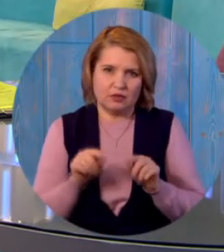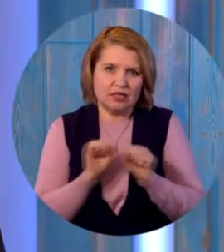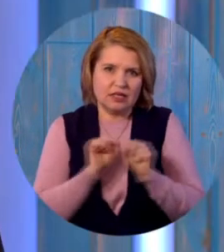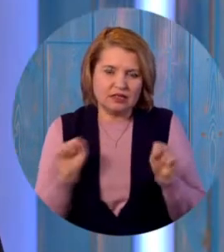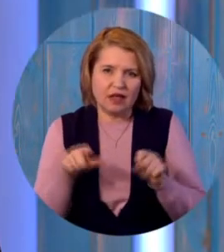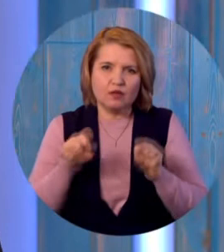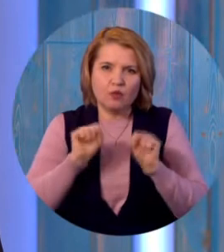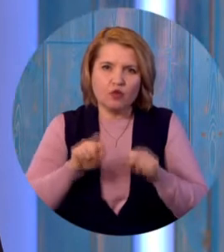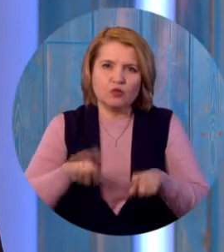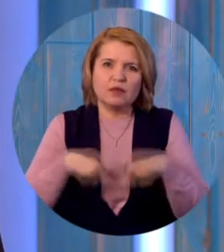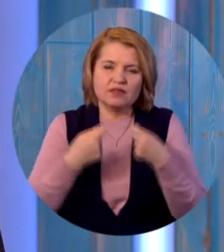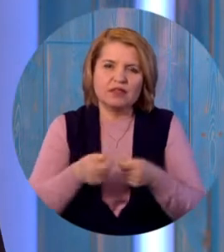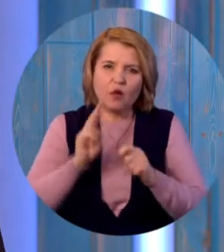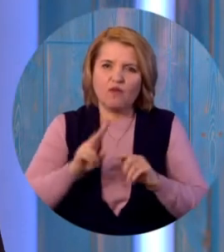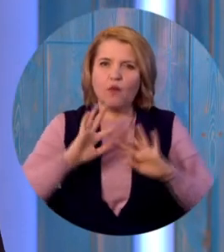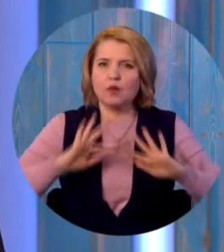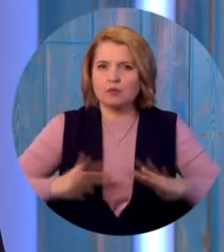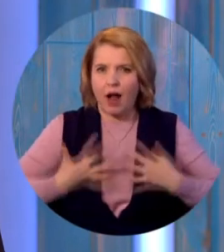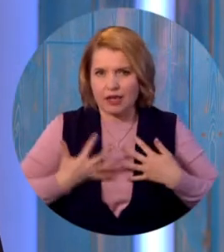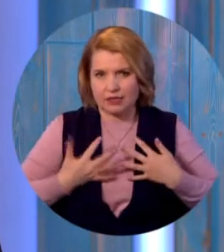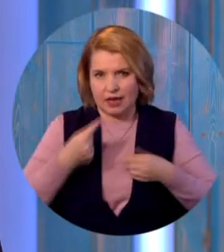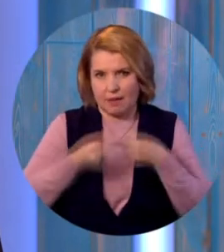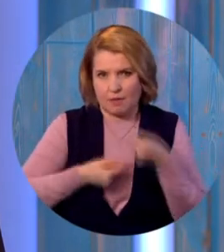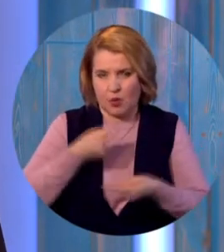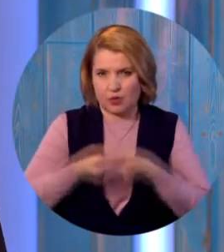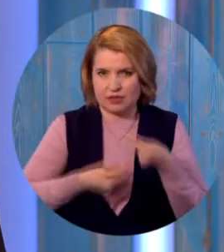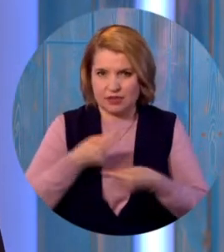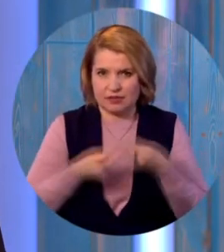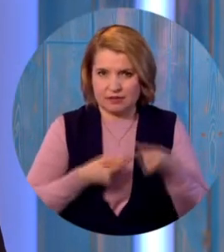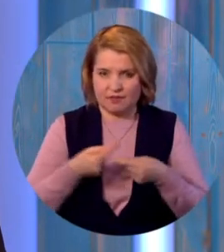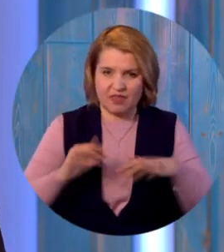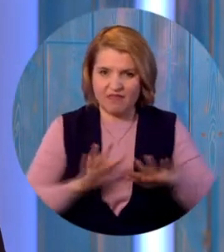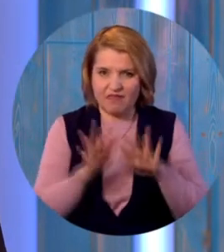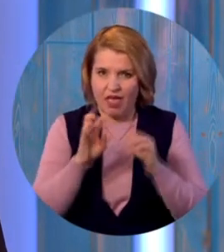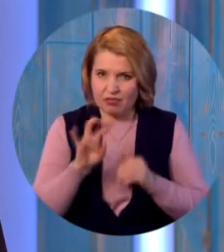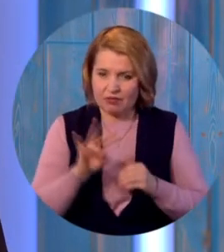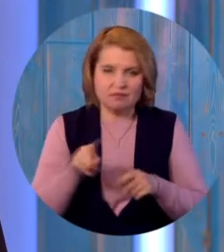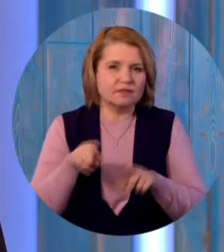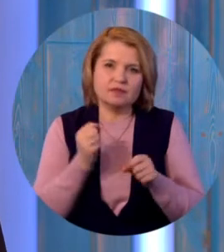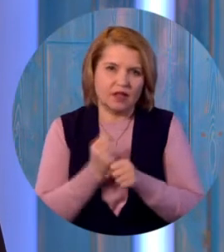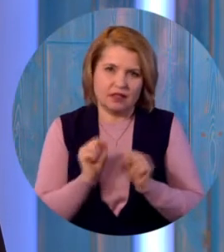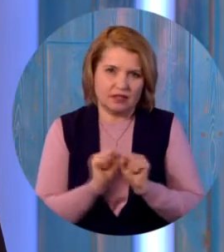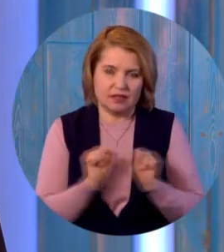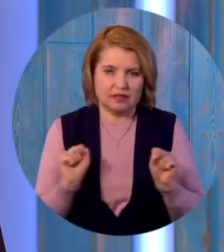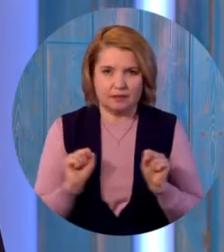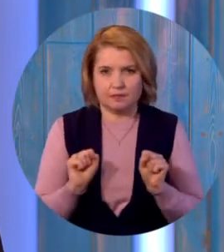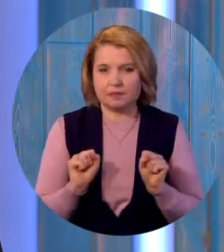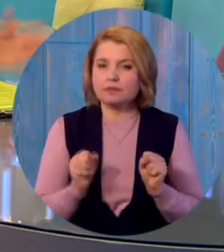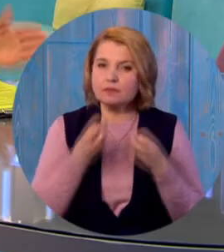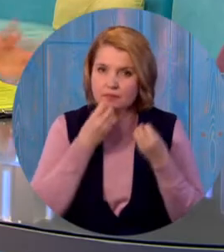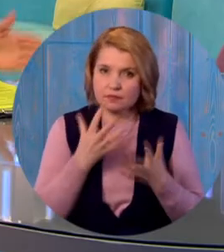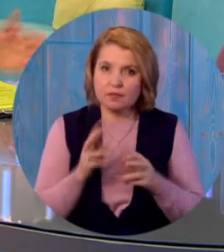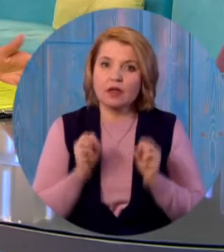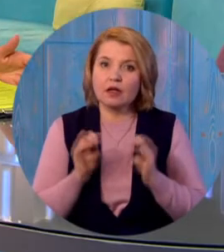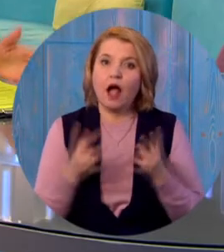Это может привести, опять же, к воспалительным процессам в венах. Поэтому ни в коем случае это делать нельзя. А все-таки тогда как